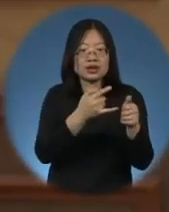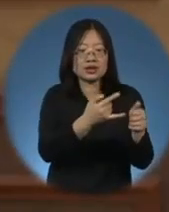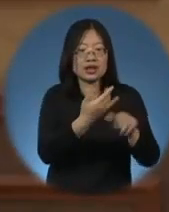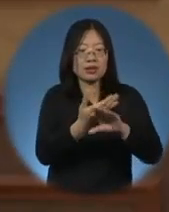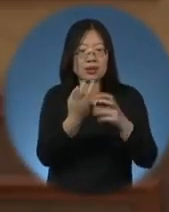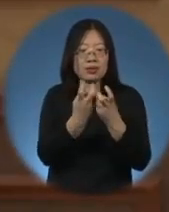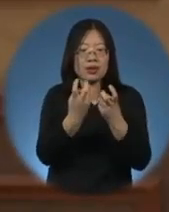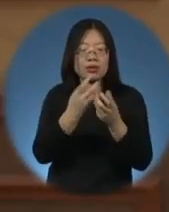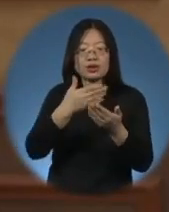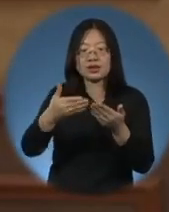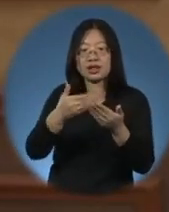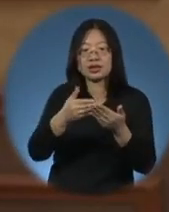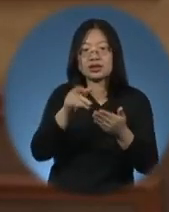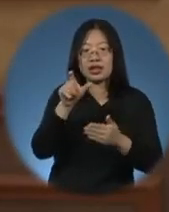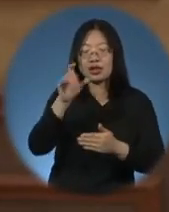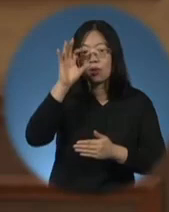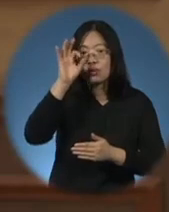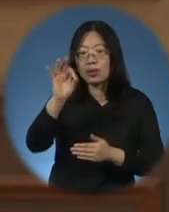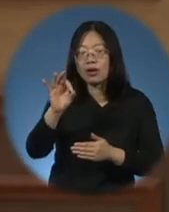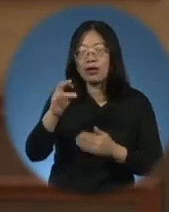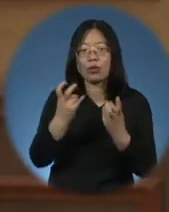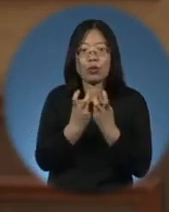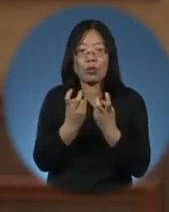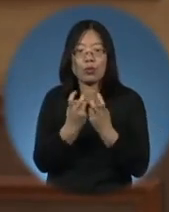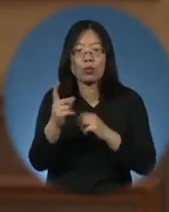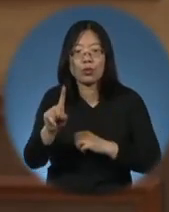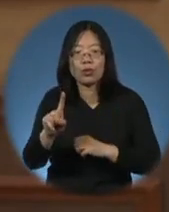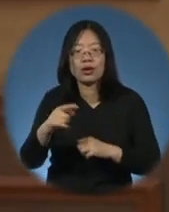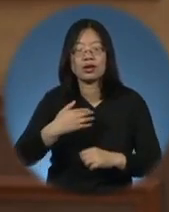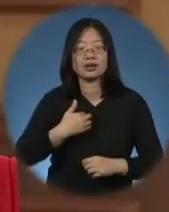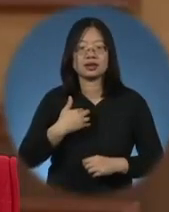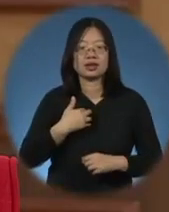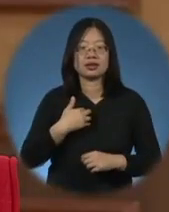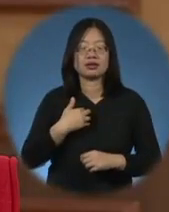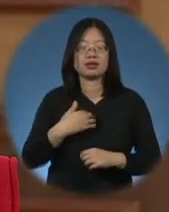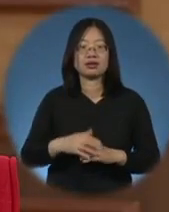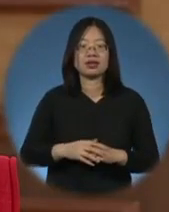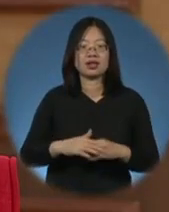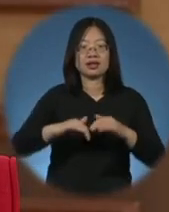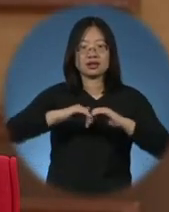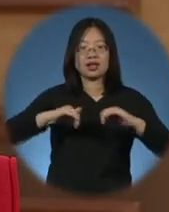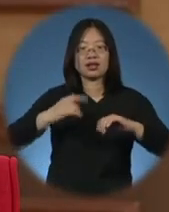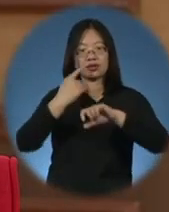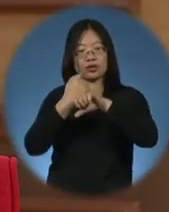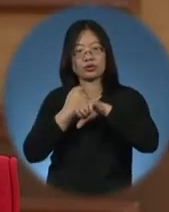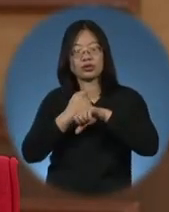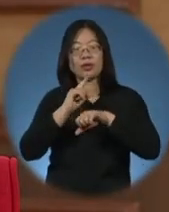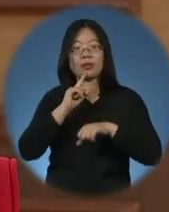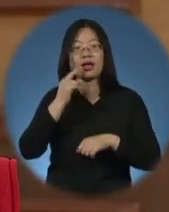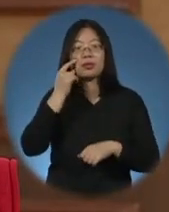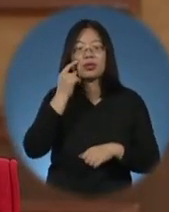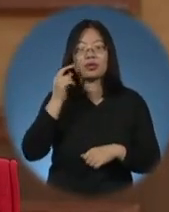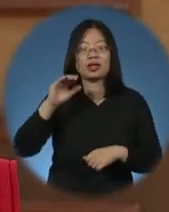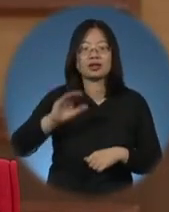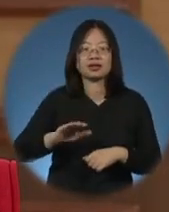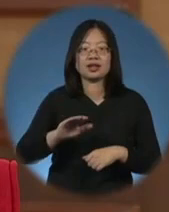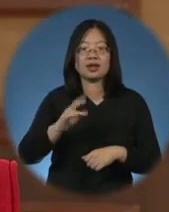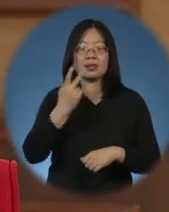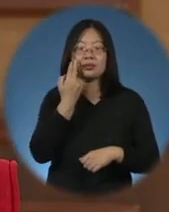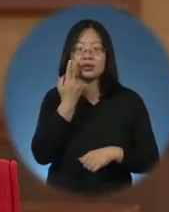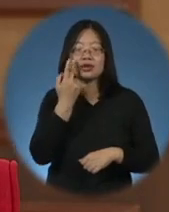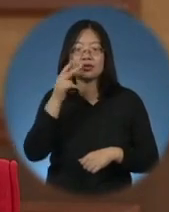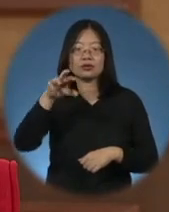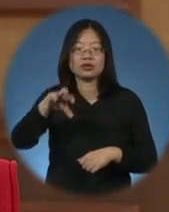다른 방식으로 색칠을 하셨더라고요. 아, 예. 어떻게 하신 겁니까? 그거는 사실 제가 뭐 따로 한 연구라고 할 수는 없고요. 그